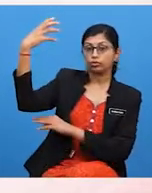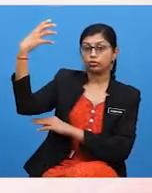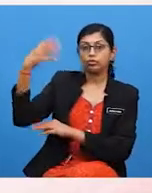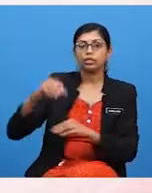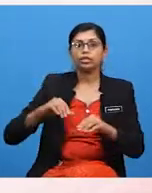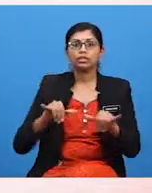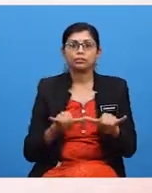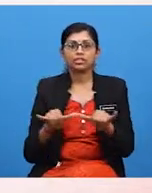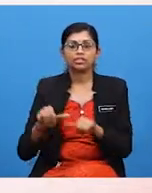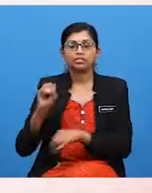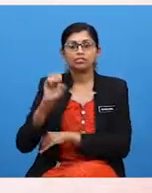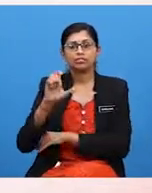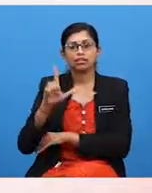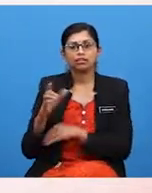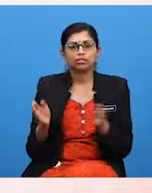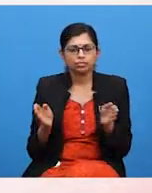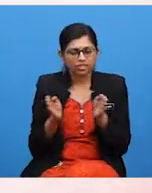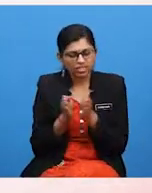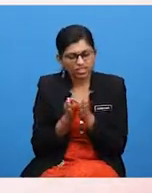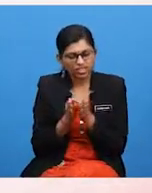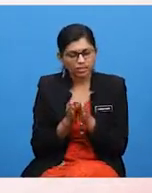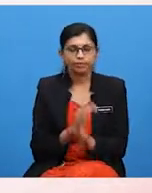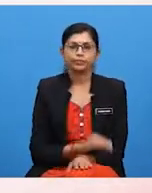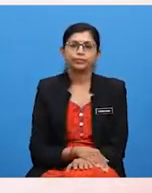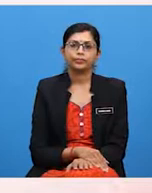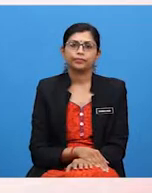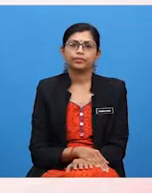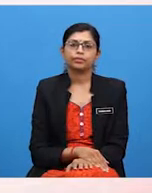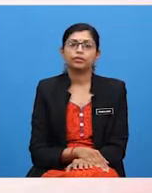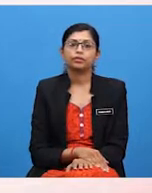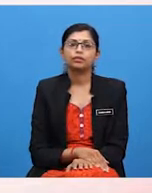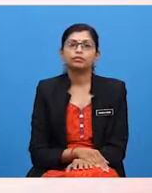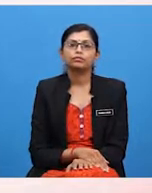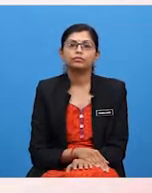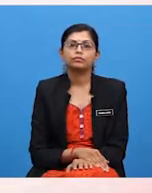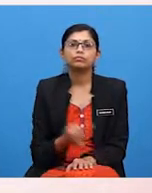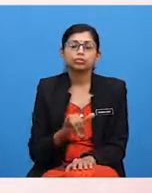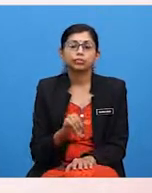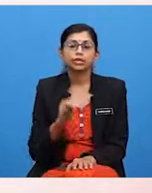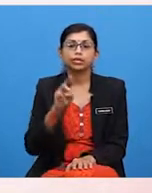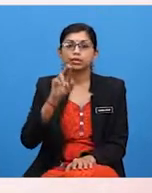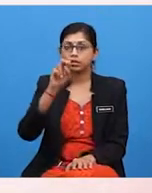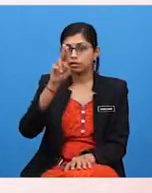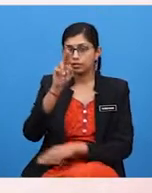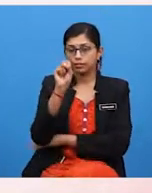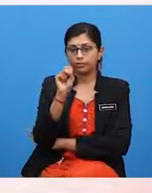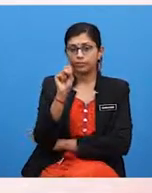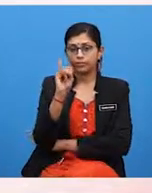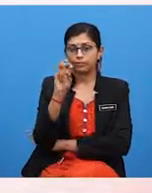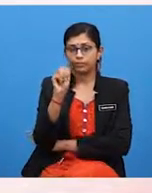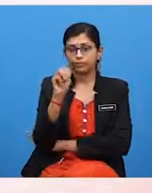sel yang terbentuk adalah lebih kecil. Begitu juga dengan musim luruh, keamatan